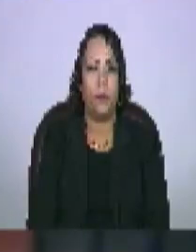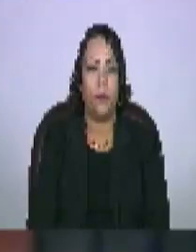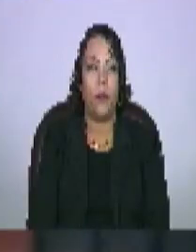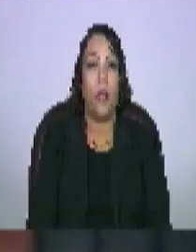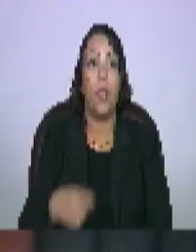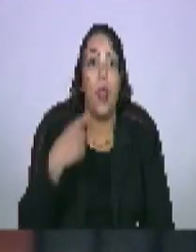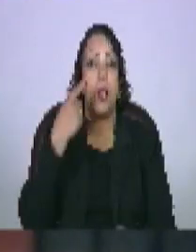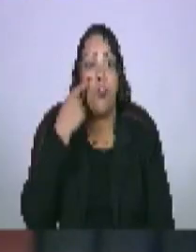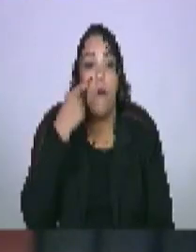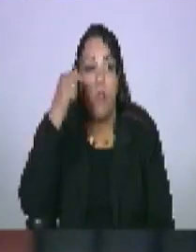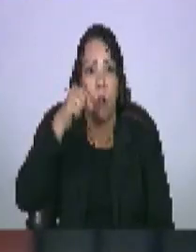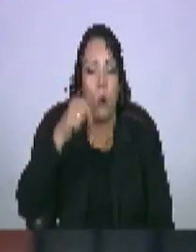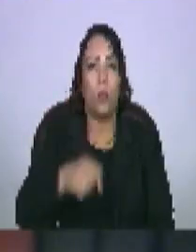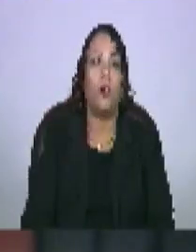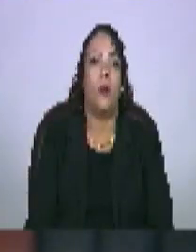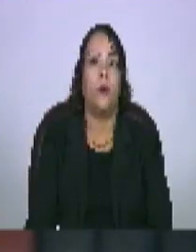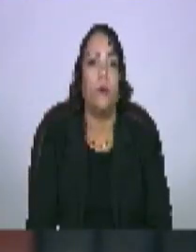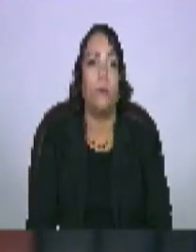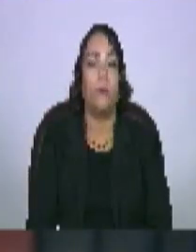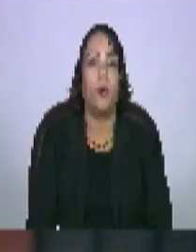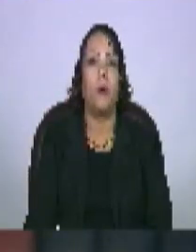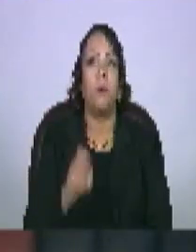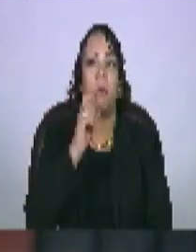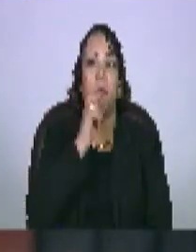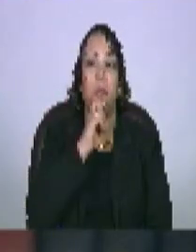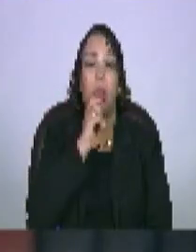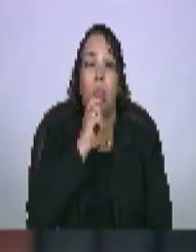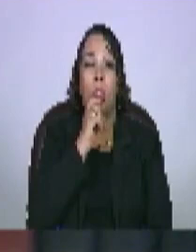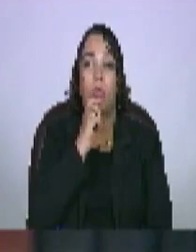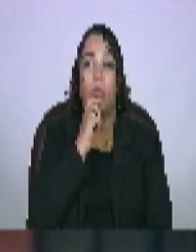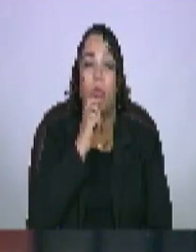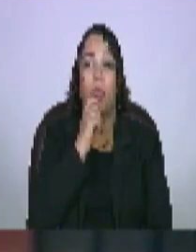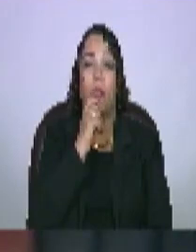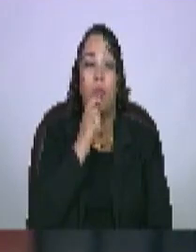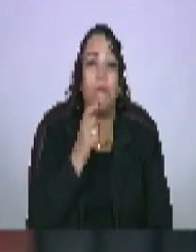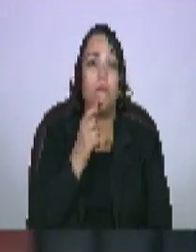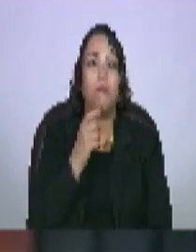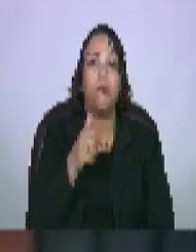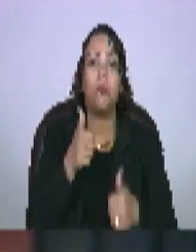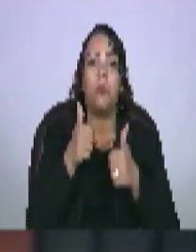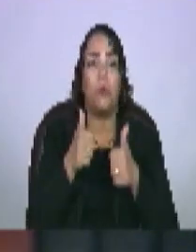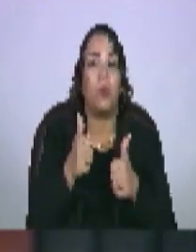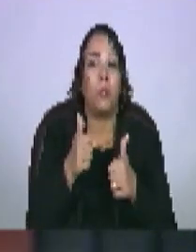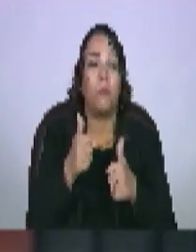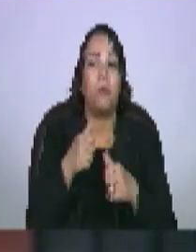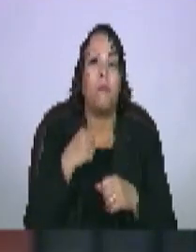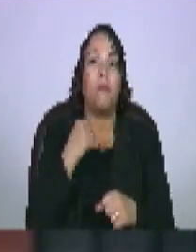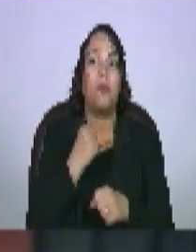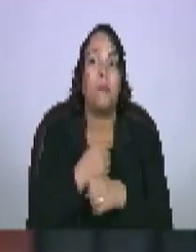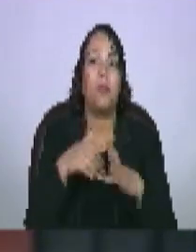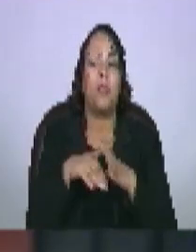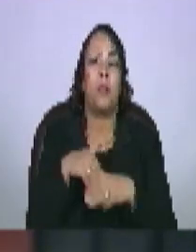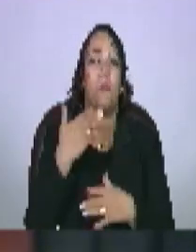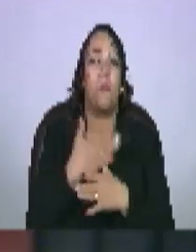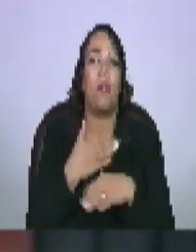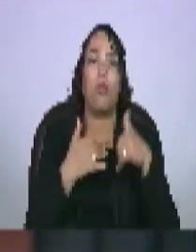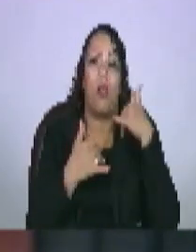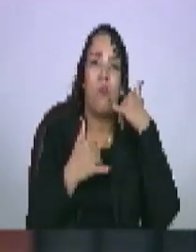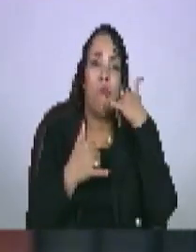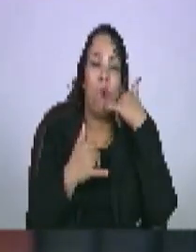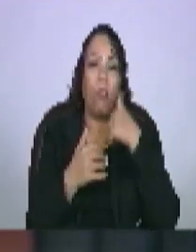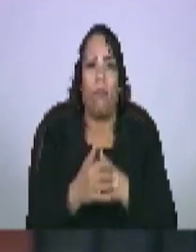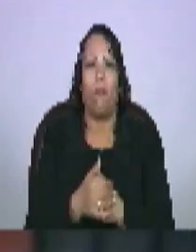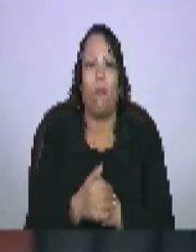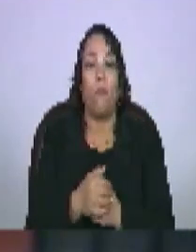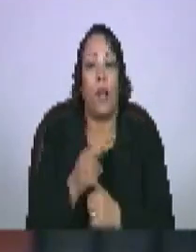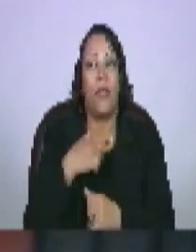احنا لسه شايفين دلوقتي فتاه بريئه راحت ضحيه استخدام سيء للهاتف المحمول